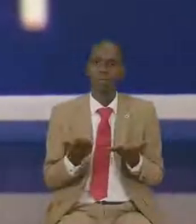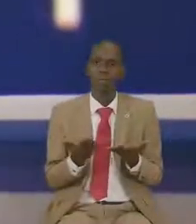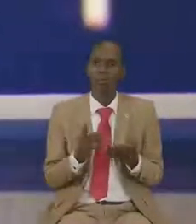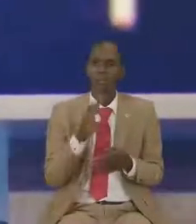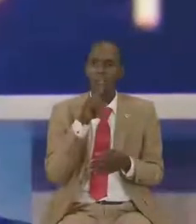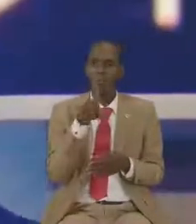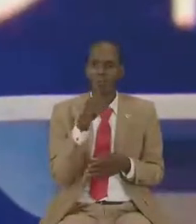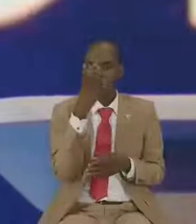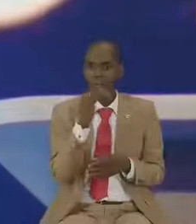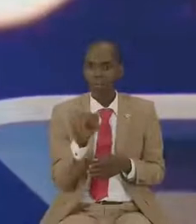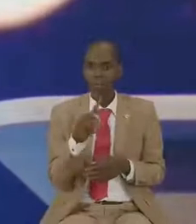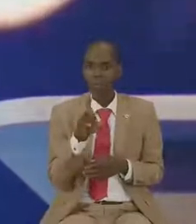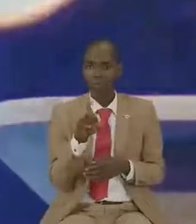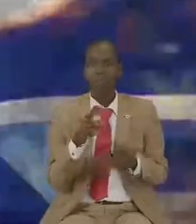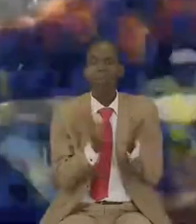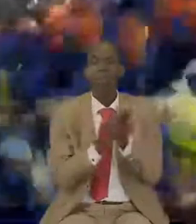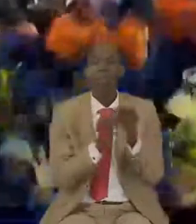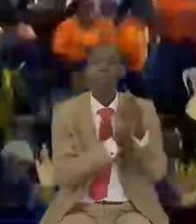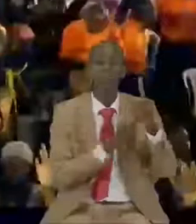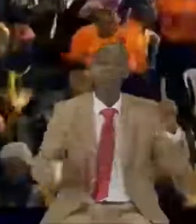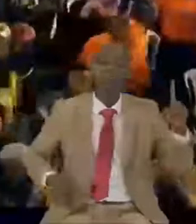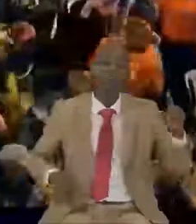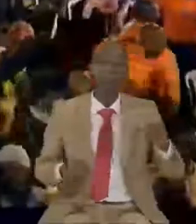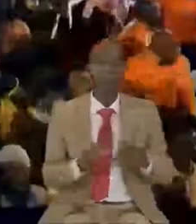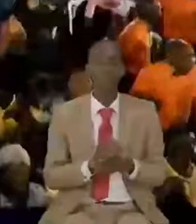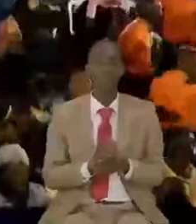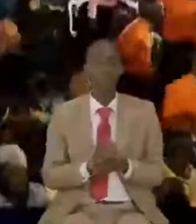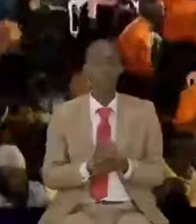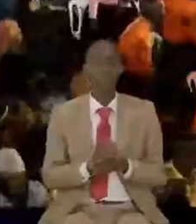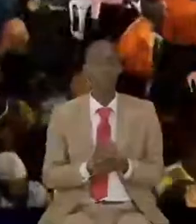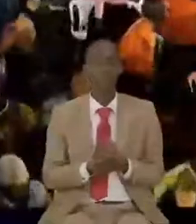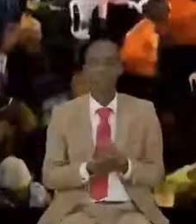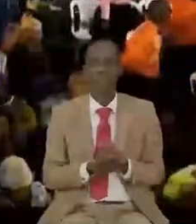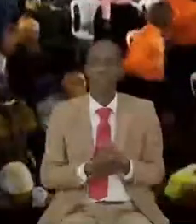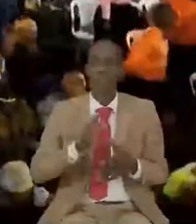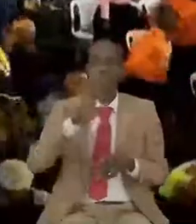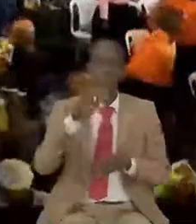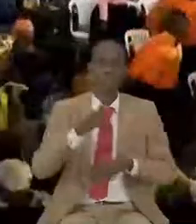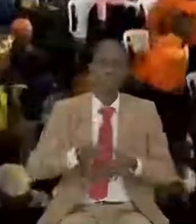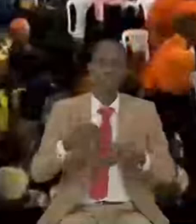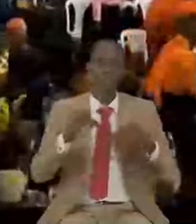Gloire à Dieu. Mais où êtes-vous? Je dis gloire à Dieu.